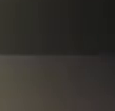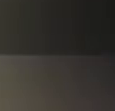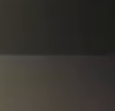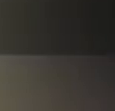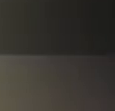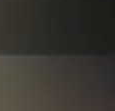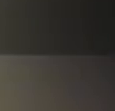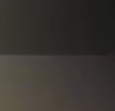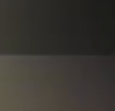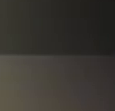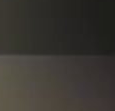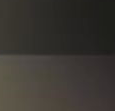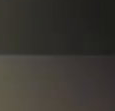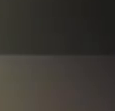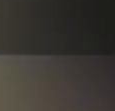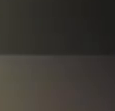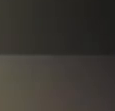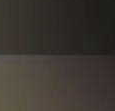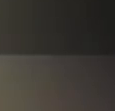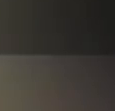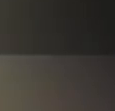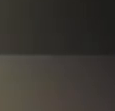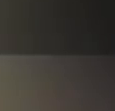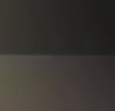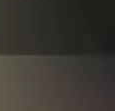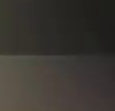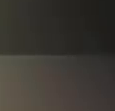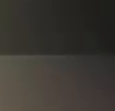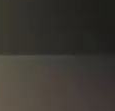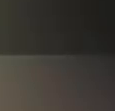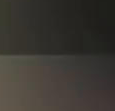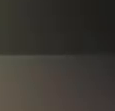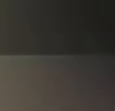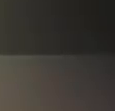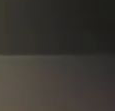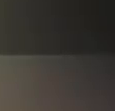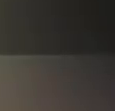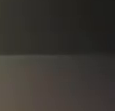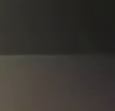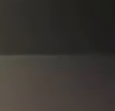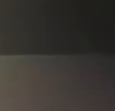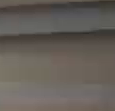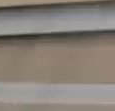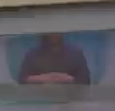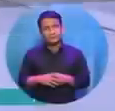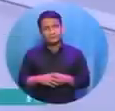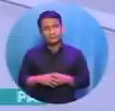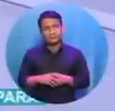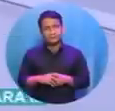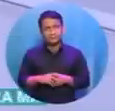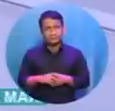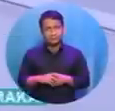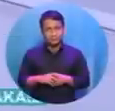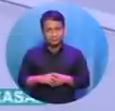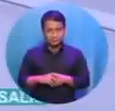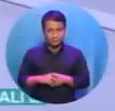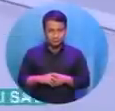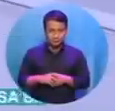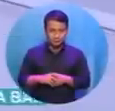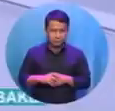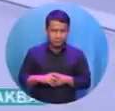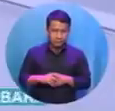magkasama. Kami na lang po ang bumubuhay sa sarili po namin. Sana po matulungan ninyo po kami. Okay. Ang nangyari